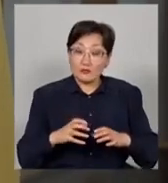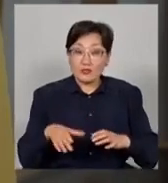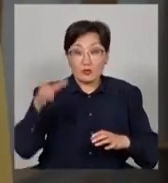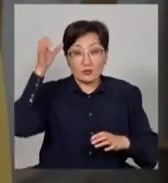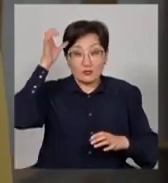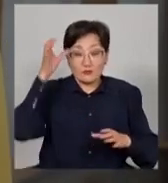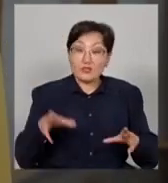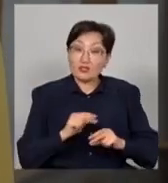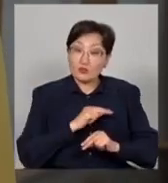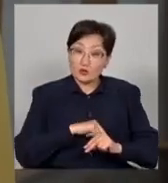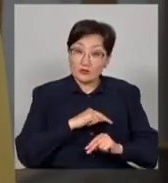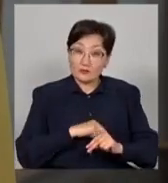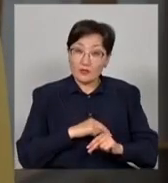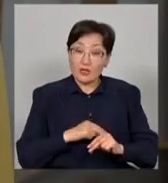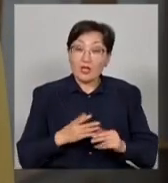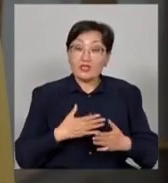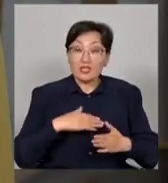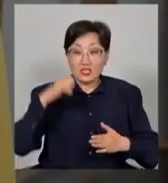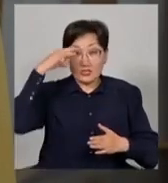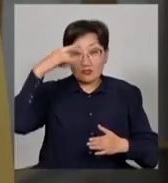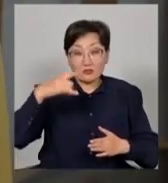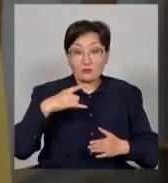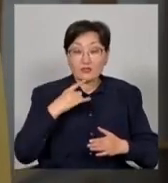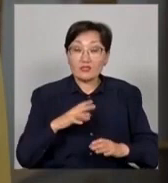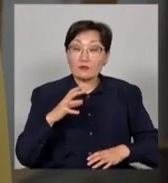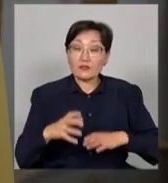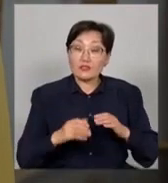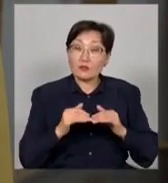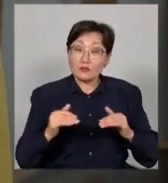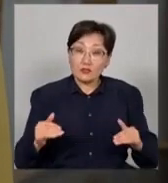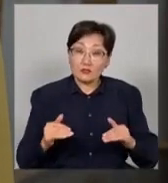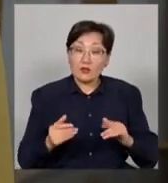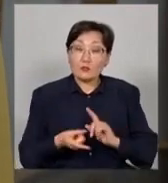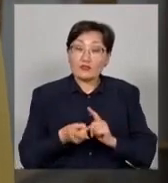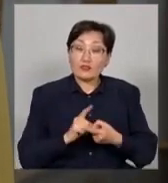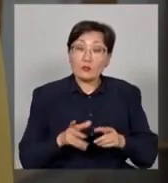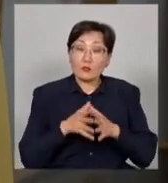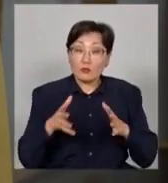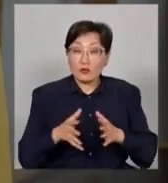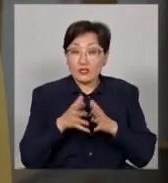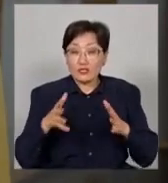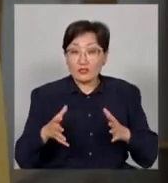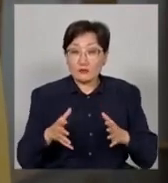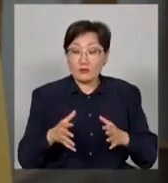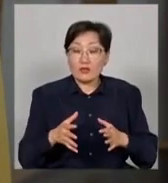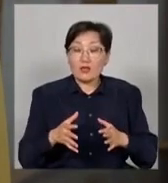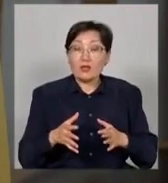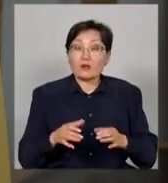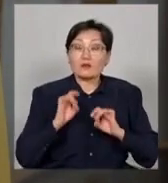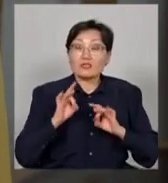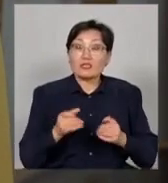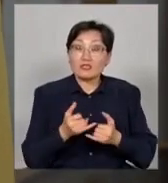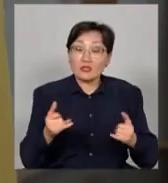научного сотрудничества. А наш Казахстан в мировом контексте становится все более и более привлекательным как